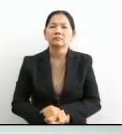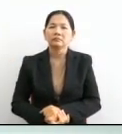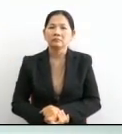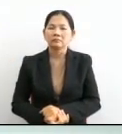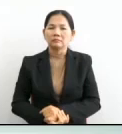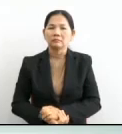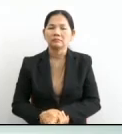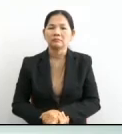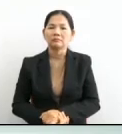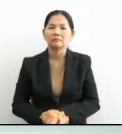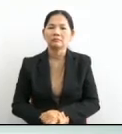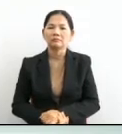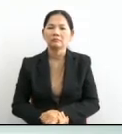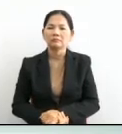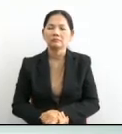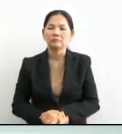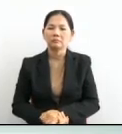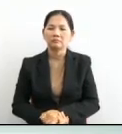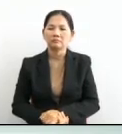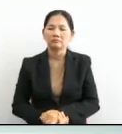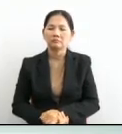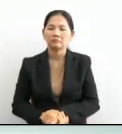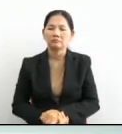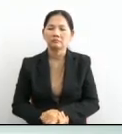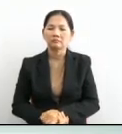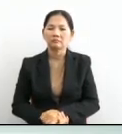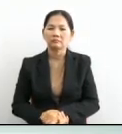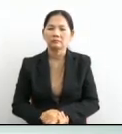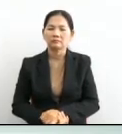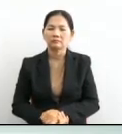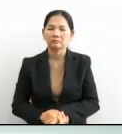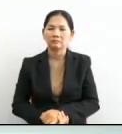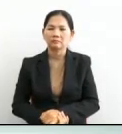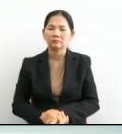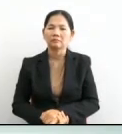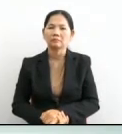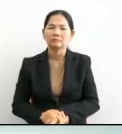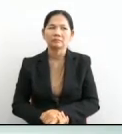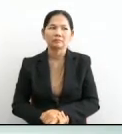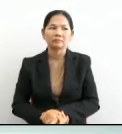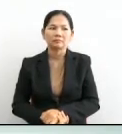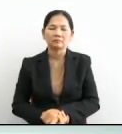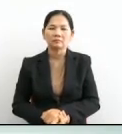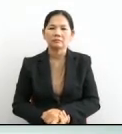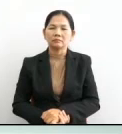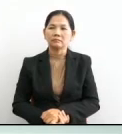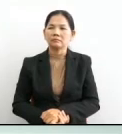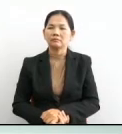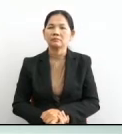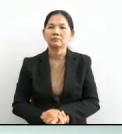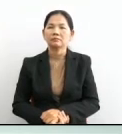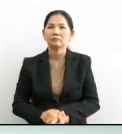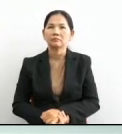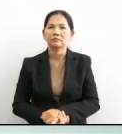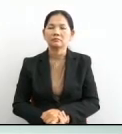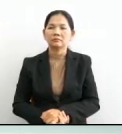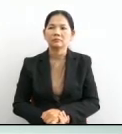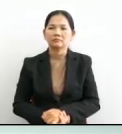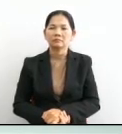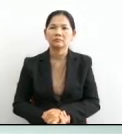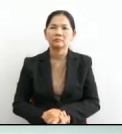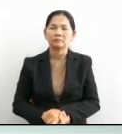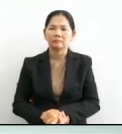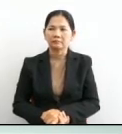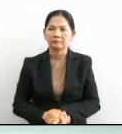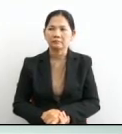chẳng con sẽ xây và tổ tiết máu chà chà chụp buộc mình khmer ta pra bị ấy bàn tiết chà con